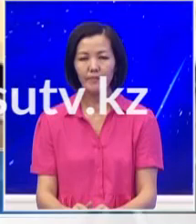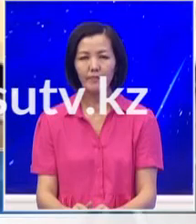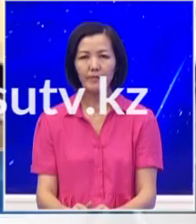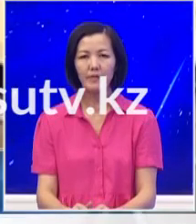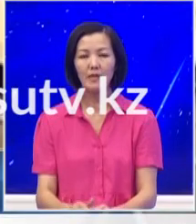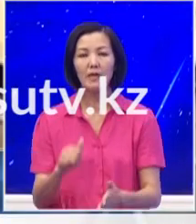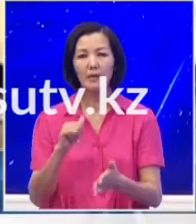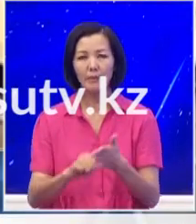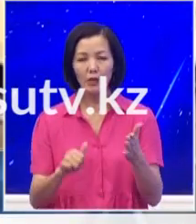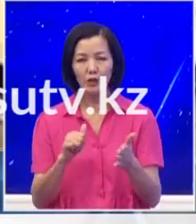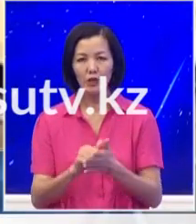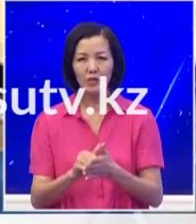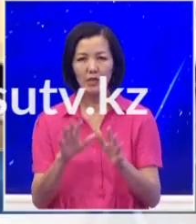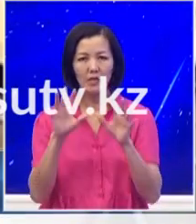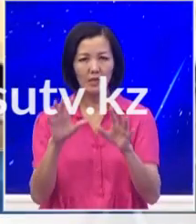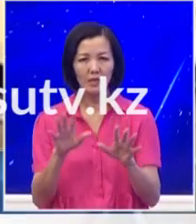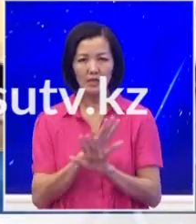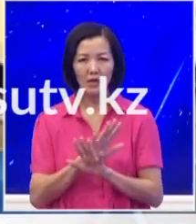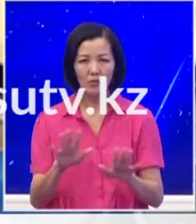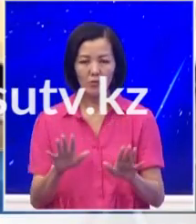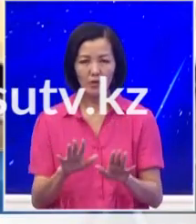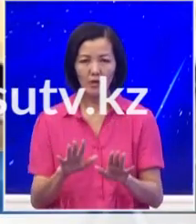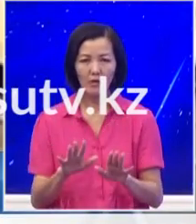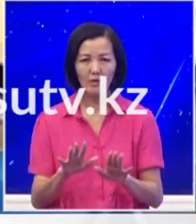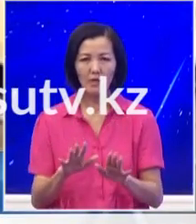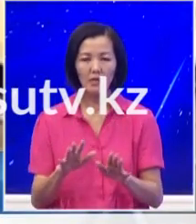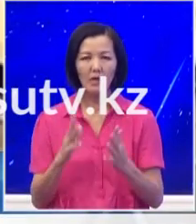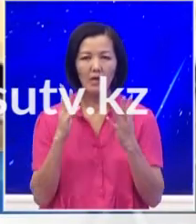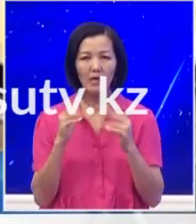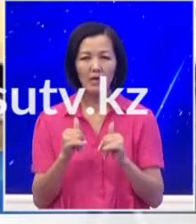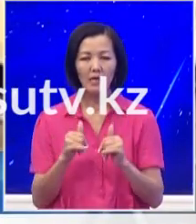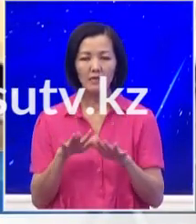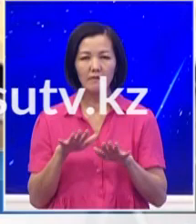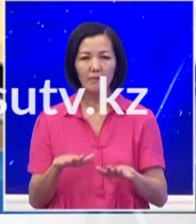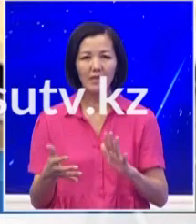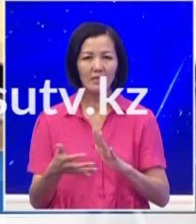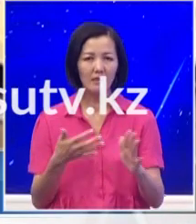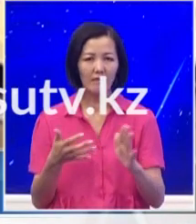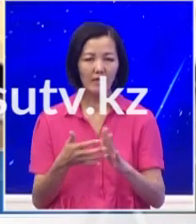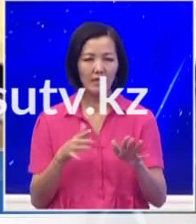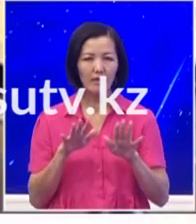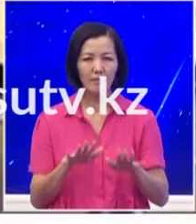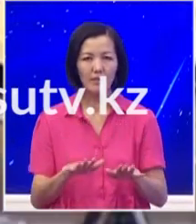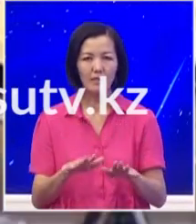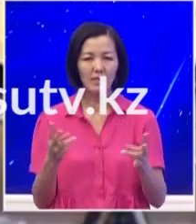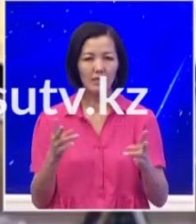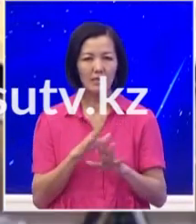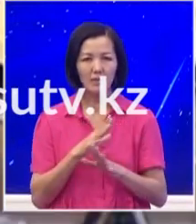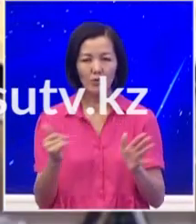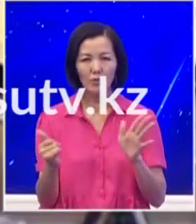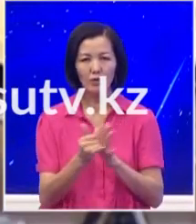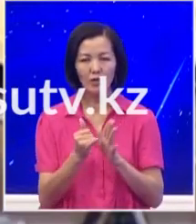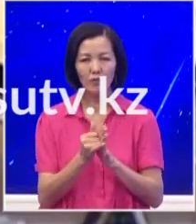Одной из причин образования незаконных свалок является недостаточное количество мусорных полигонов, также местами их несоответствие